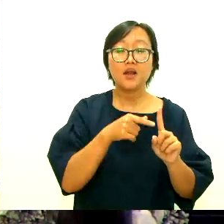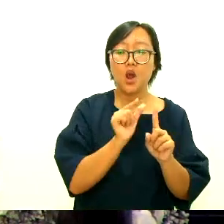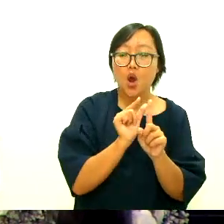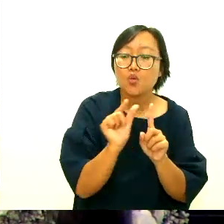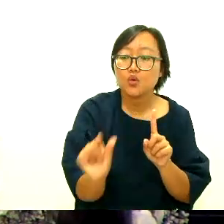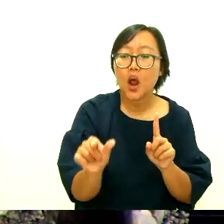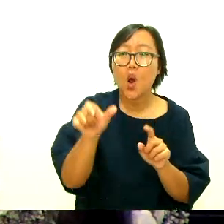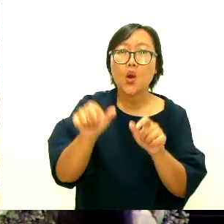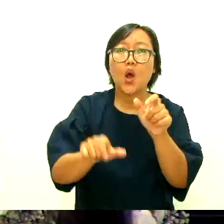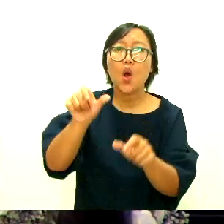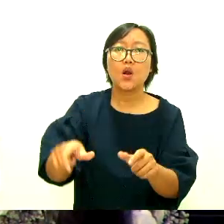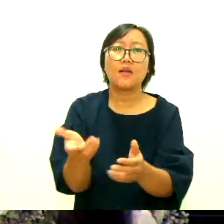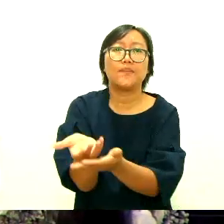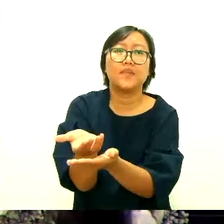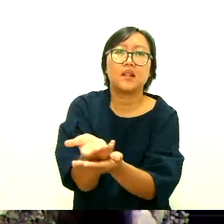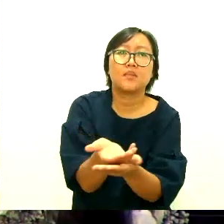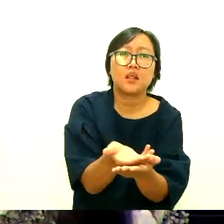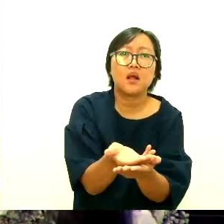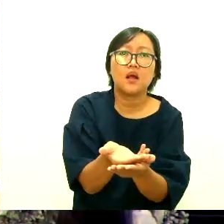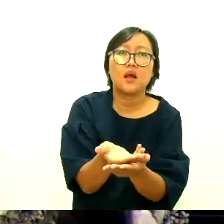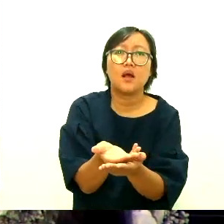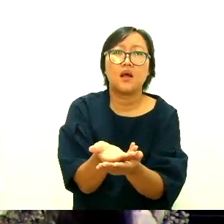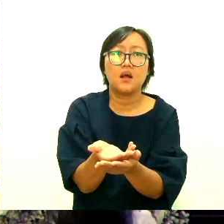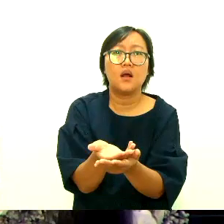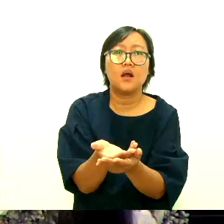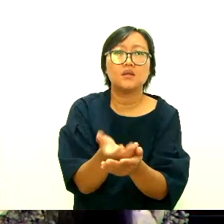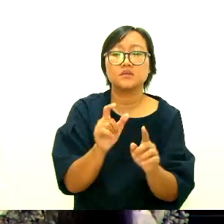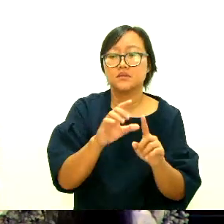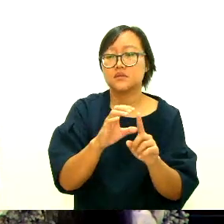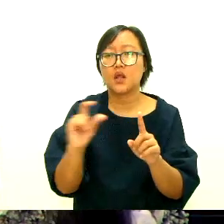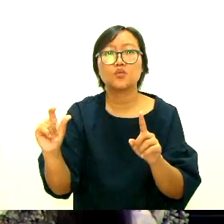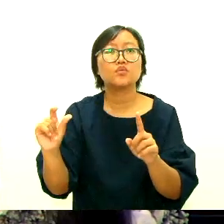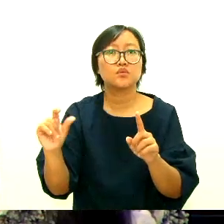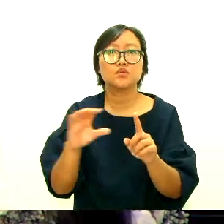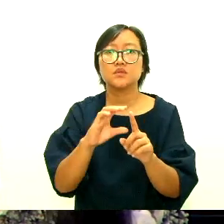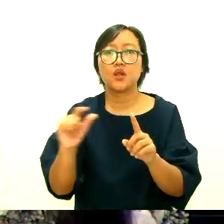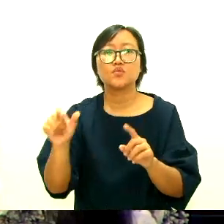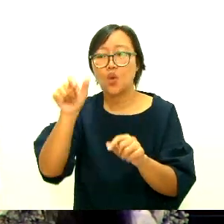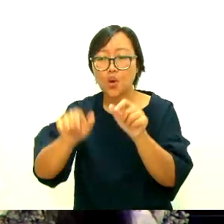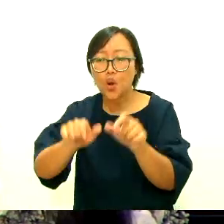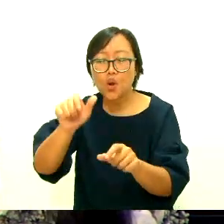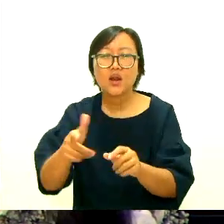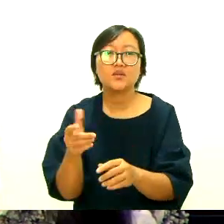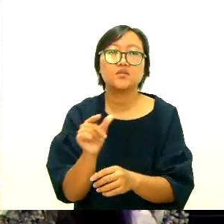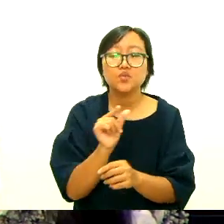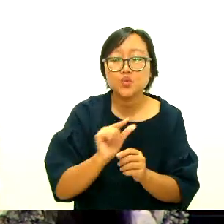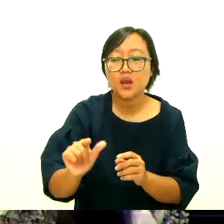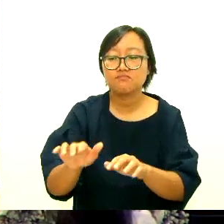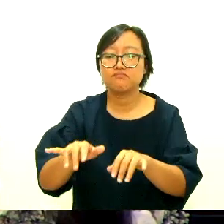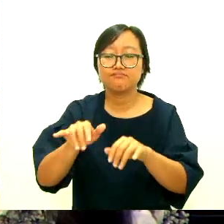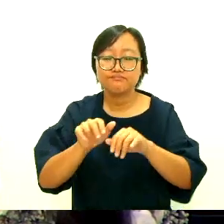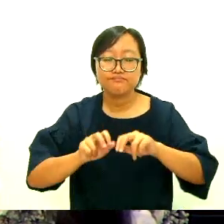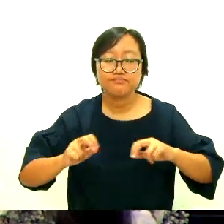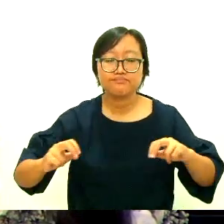ngobrol makan perut Itulah contoh kerendahan hati dan kemurahan hati